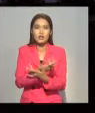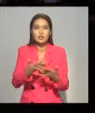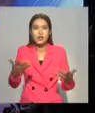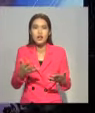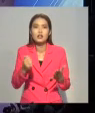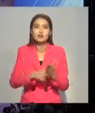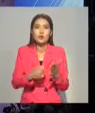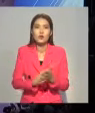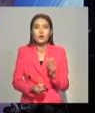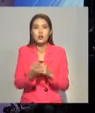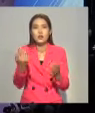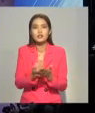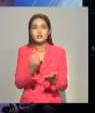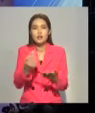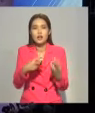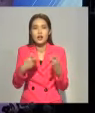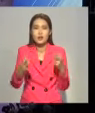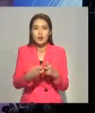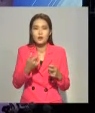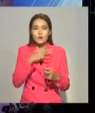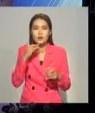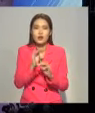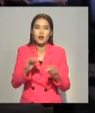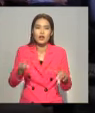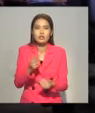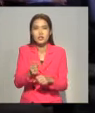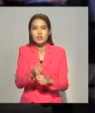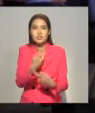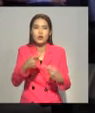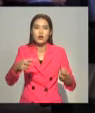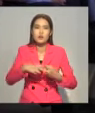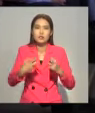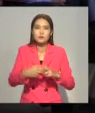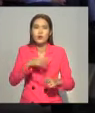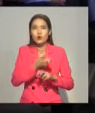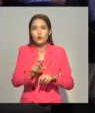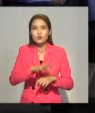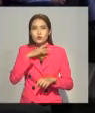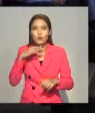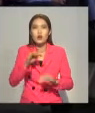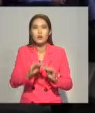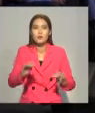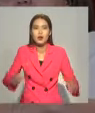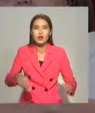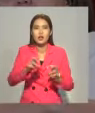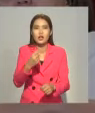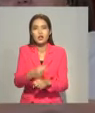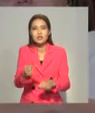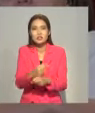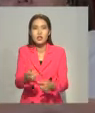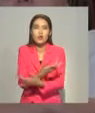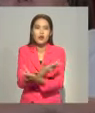өкілдерінің мәліметінше кешенді іс-шаралар тұрақты іске асырылып жатқанымен өзекті мәселелер әлі көп. Әсіресе балаларға қатысты зорлық-зомбылық пен